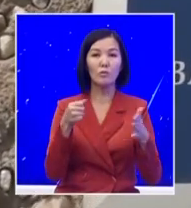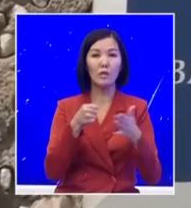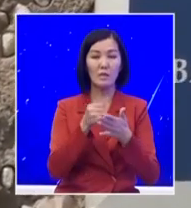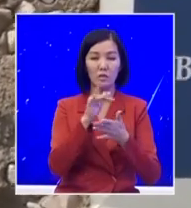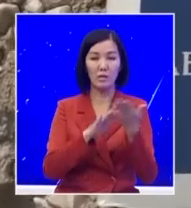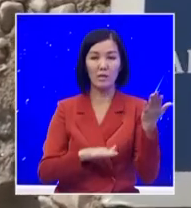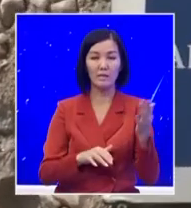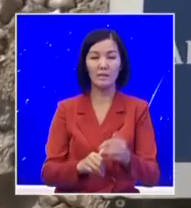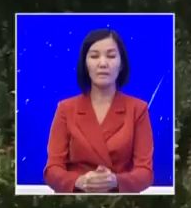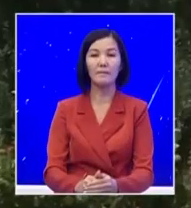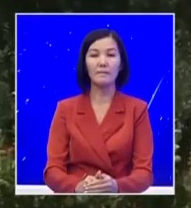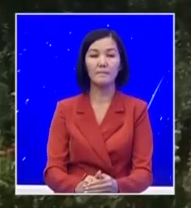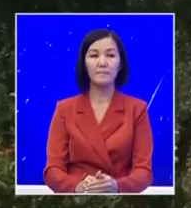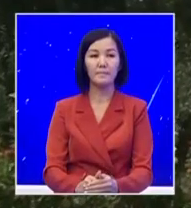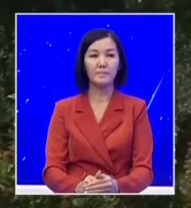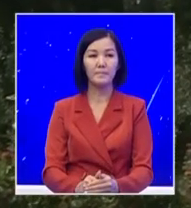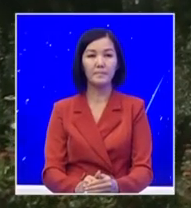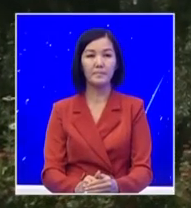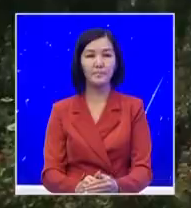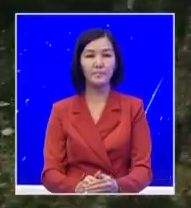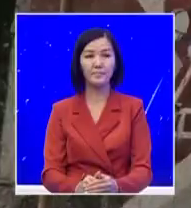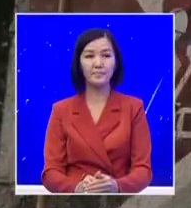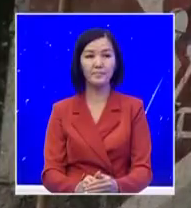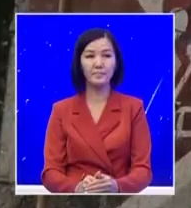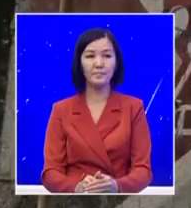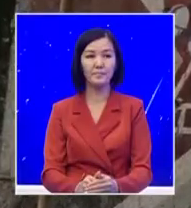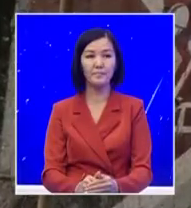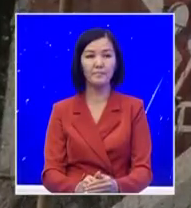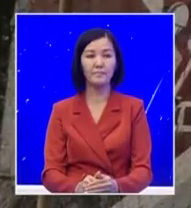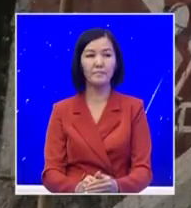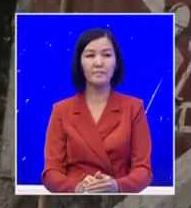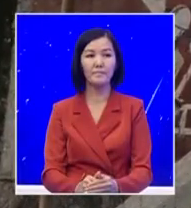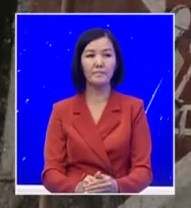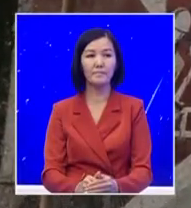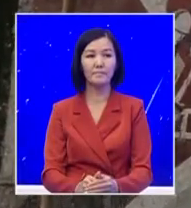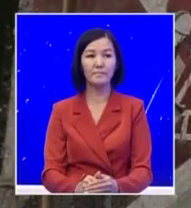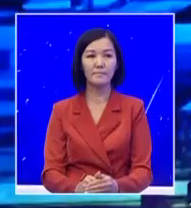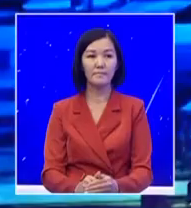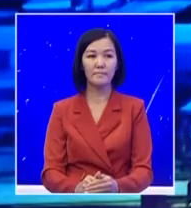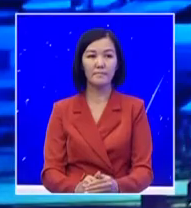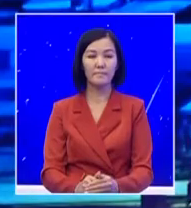дейді төтеншеліктер. Амина Құдайберген, Аделя Жаркенова, Ерболат Антелов, Жетісу арнасы.